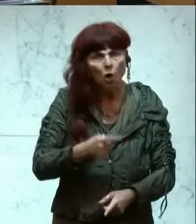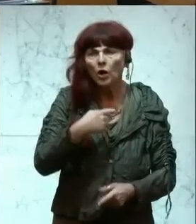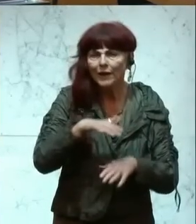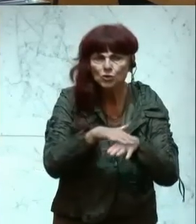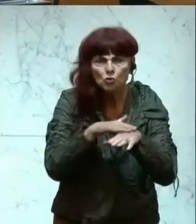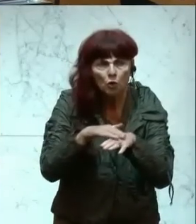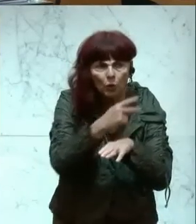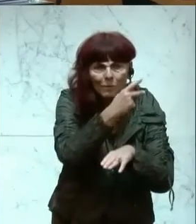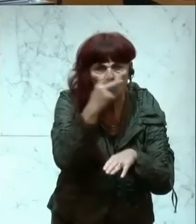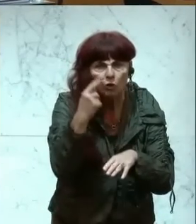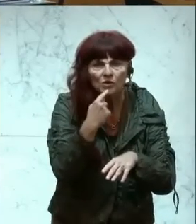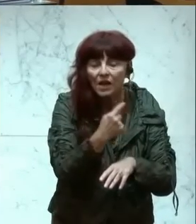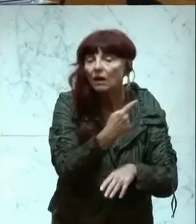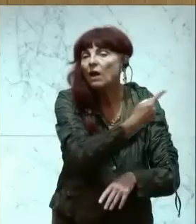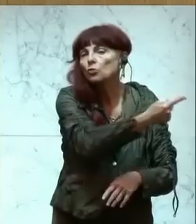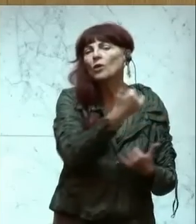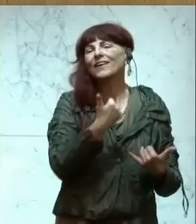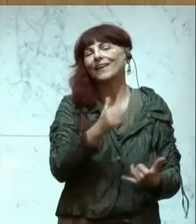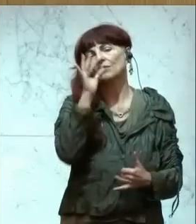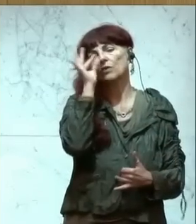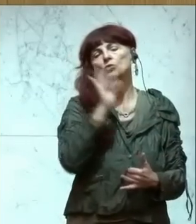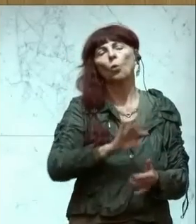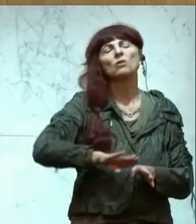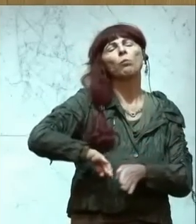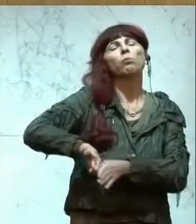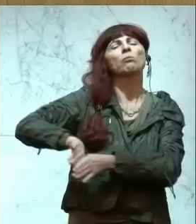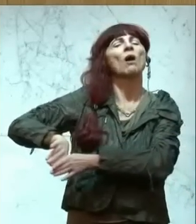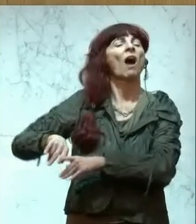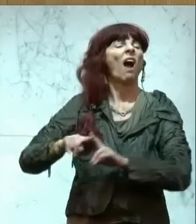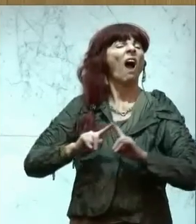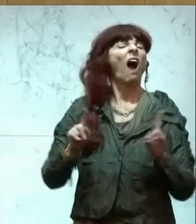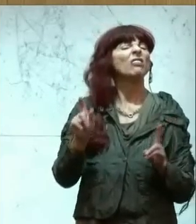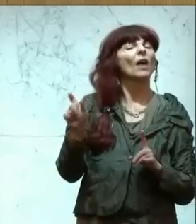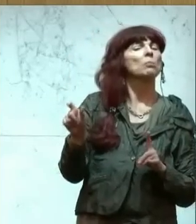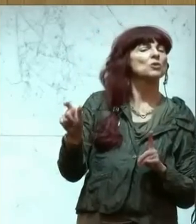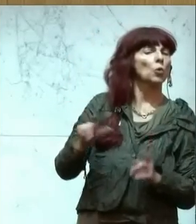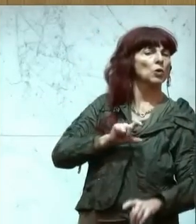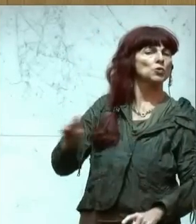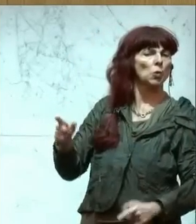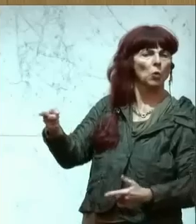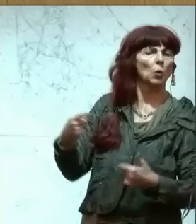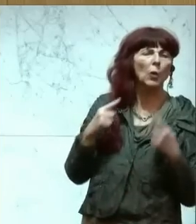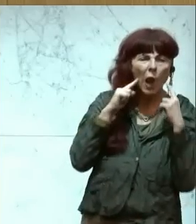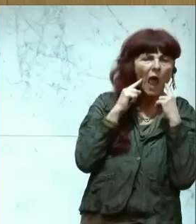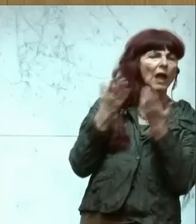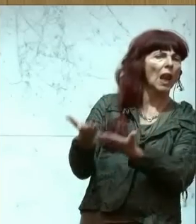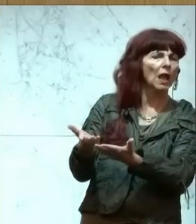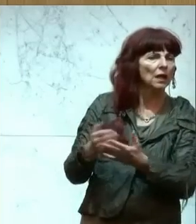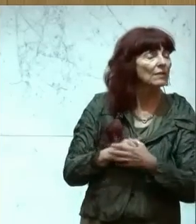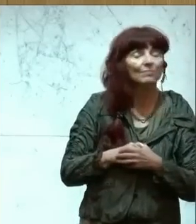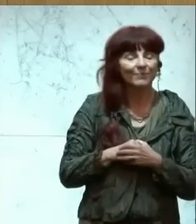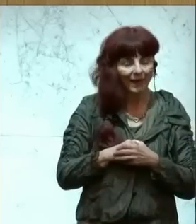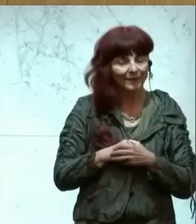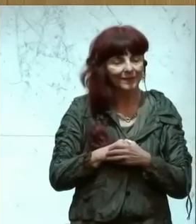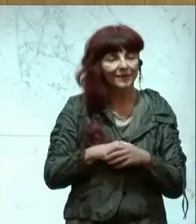entschuldigen, versuchen Sie das jetzt auch noch wegzuschieben, anderen umzuhängen und alles noch lächerlich zu machen. Es ist nun einmal eine